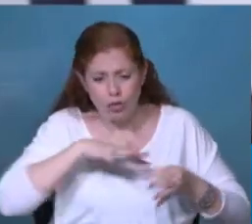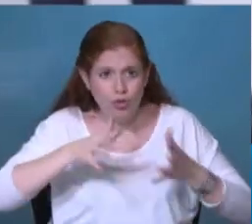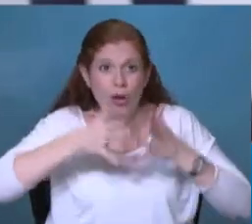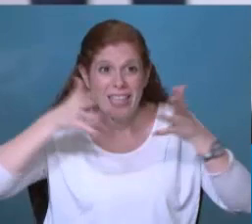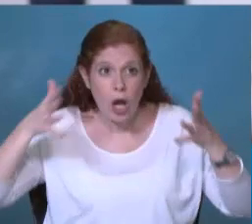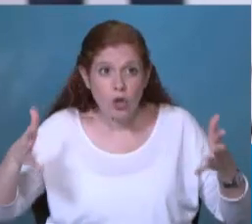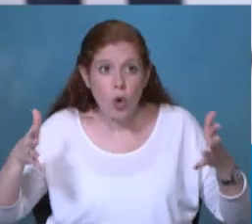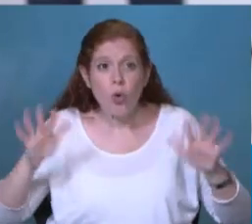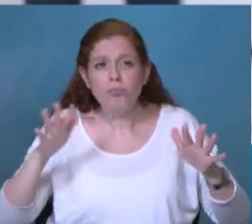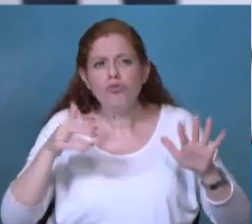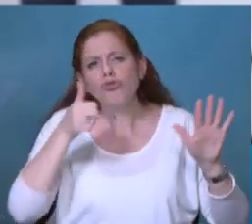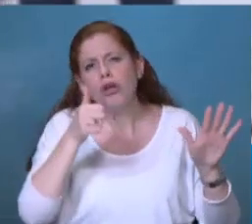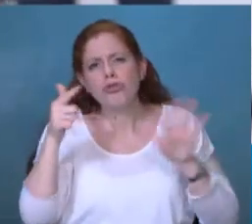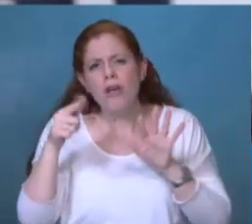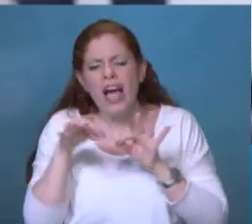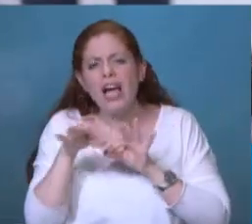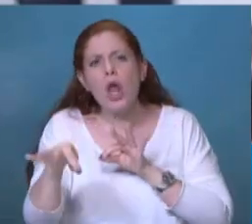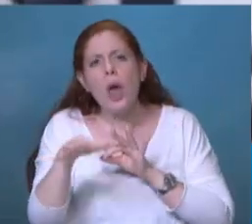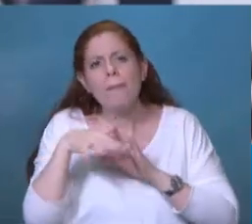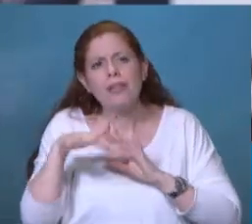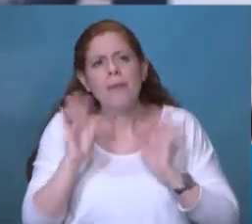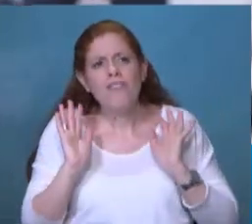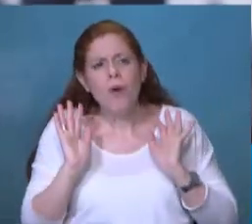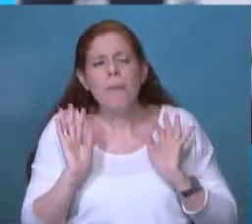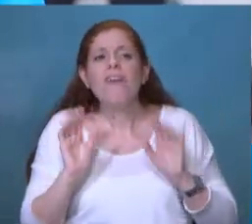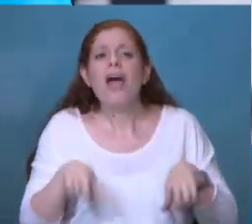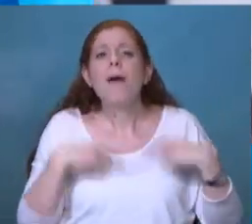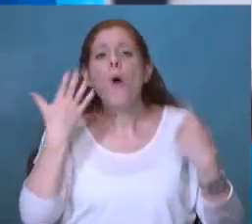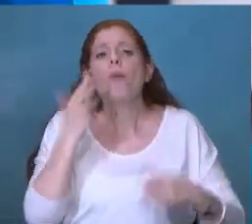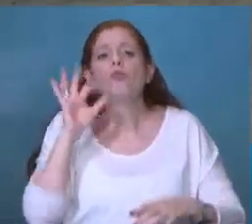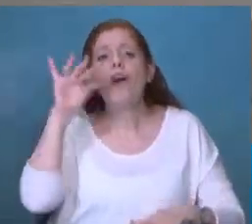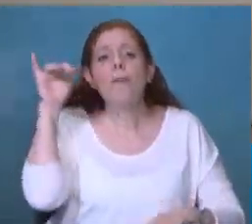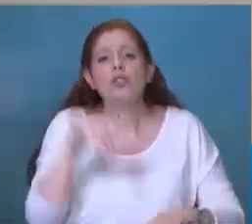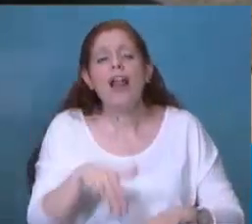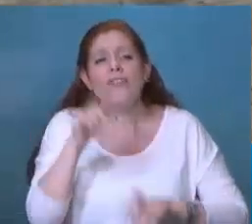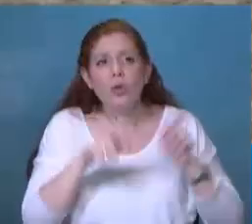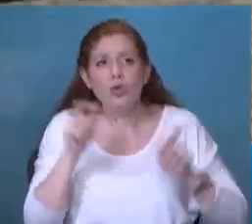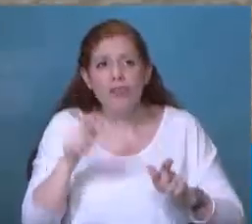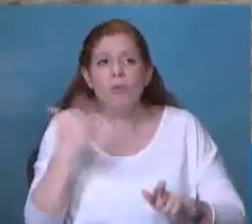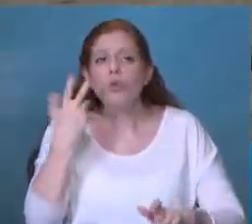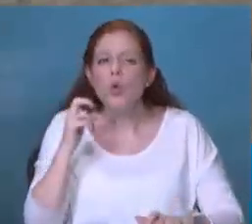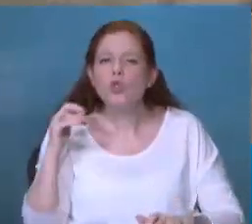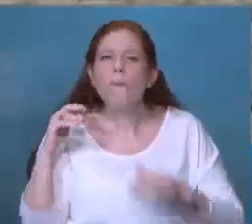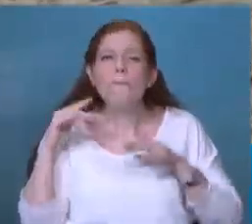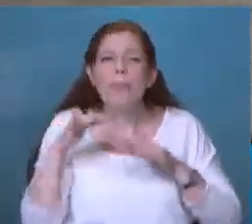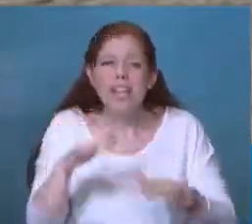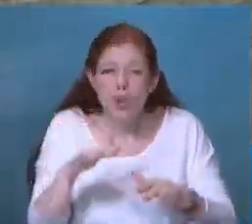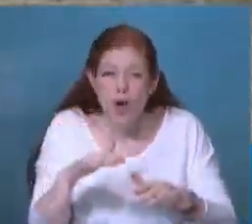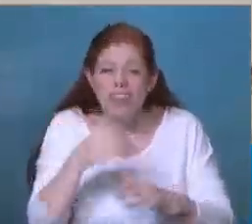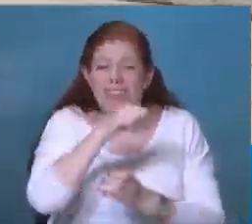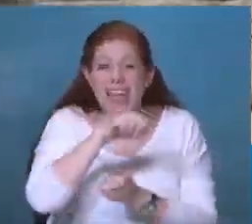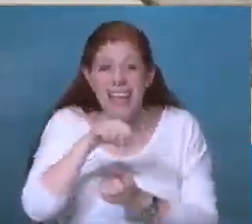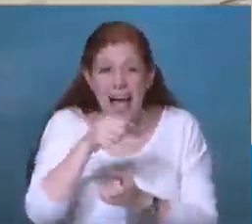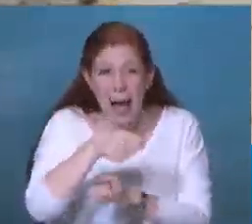שלו הוא משהו כמו 6-7 קילומטרים רבועים. וחיים בו 55 אלף תושבים. 30 מיליון תיירים מסתערים